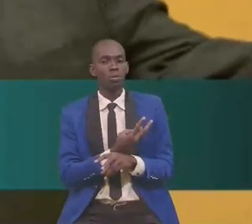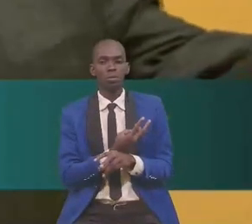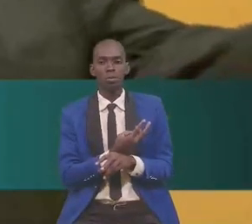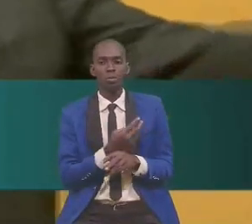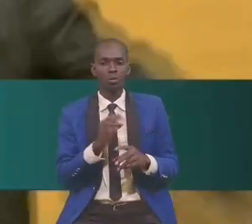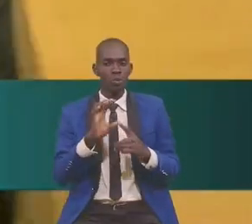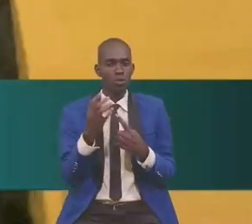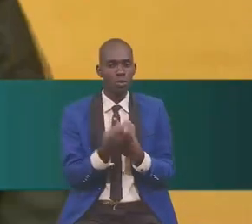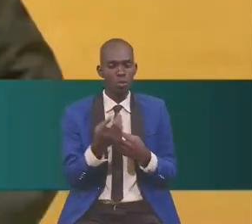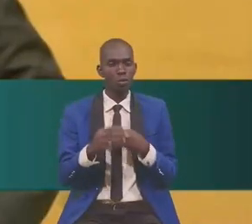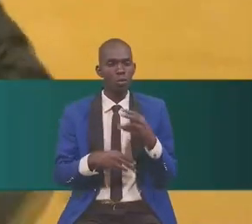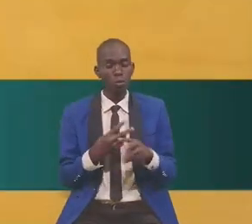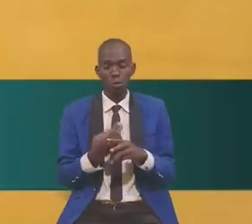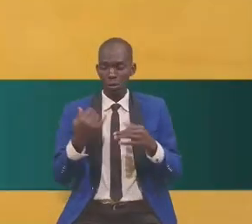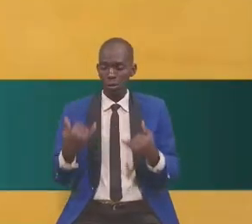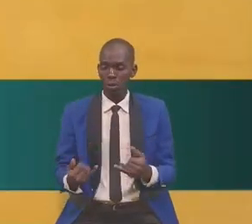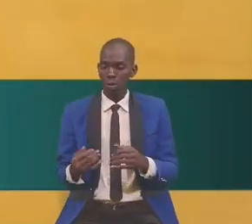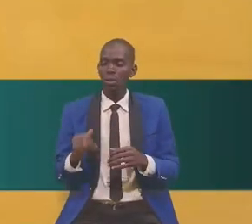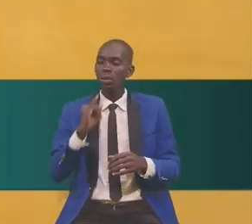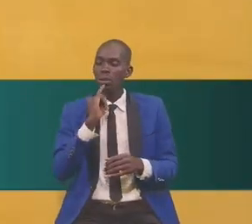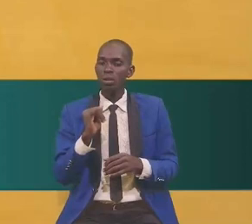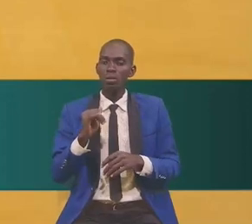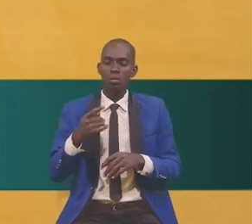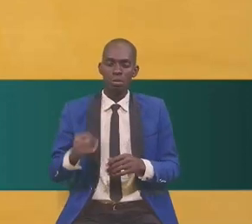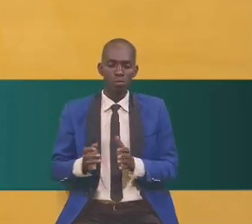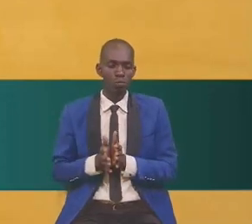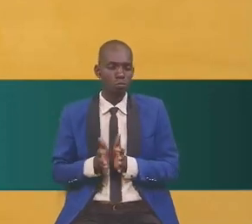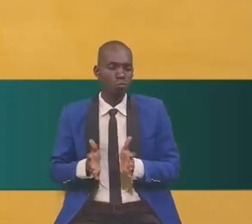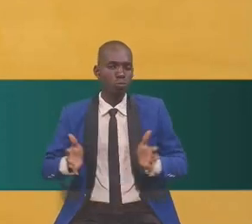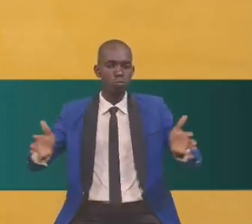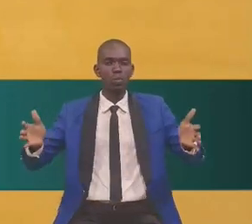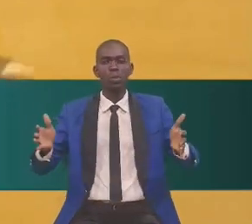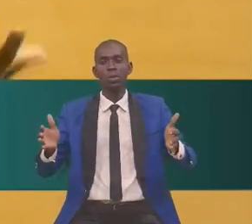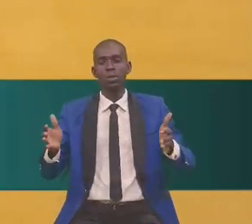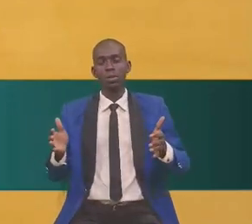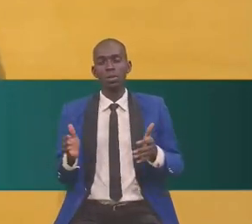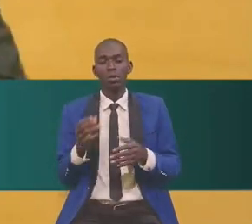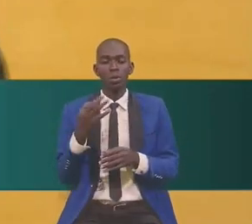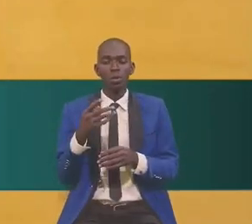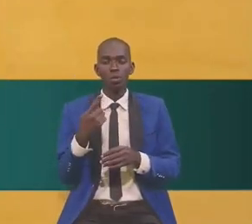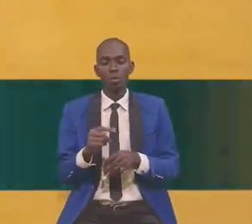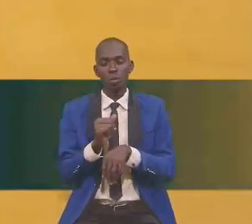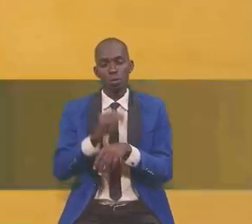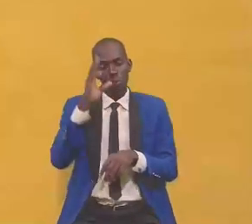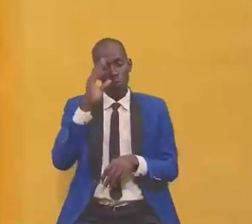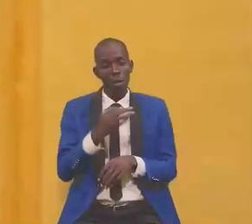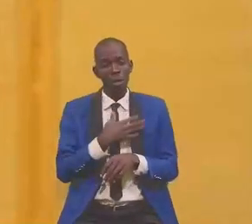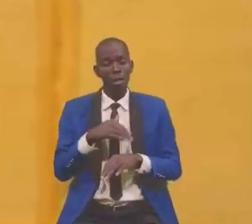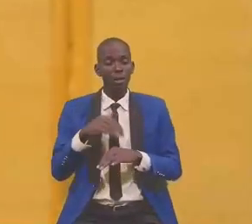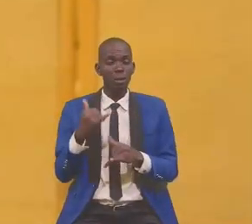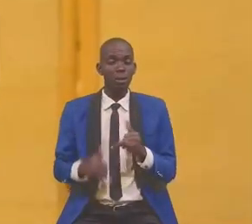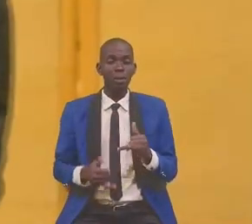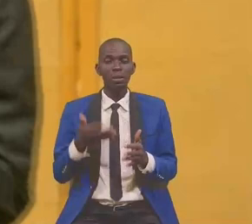consécration croissante de ses ouvriers. Et ensuite, pour tout couronner, il y a la merveilleuse confirmation de